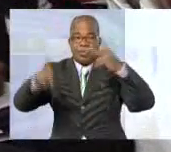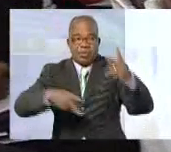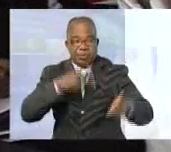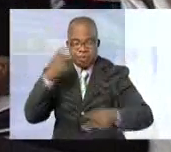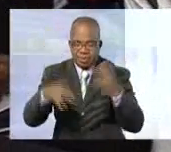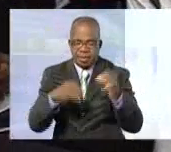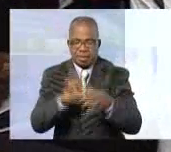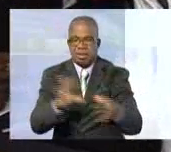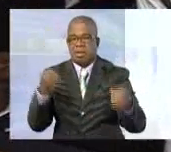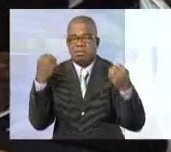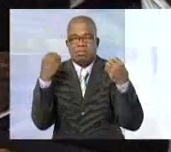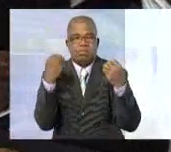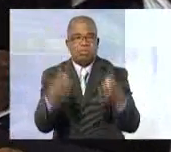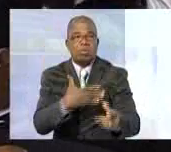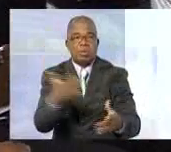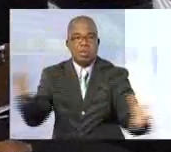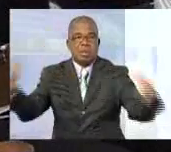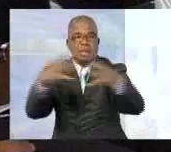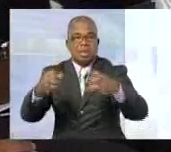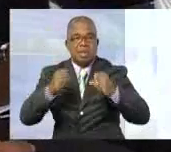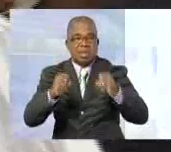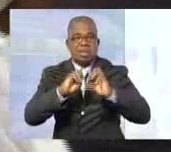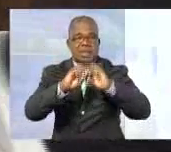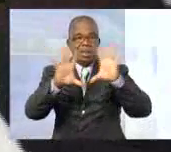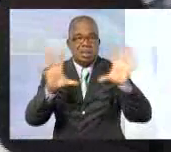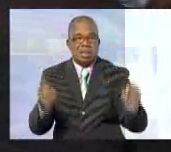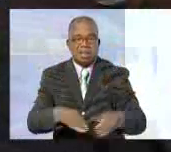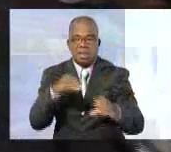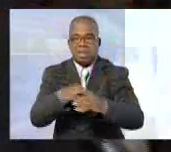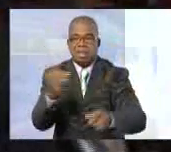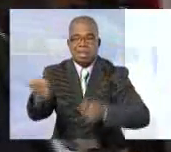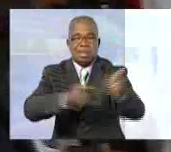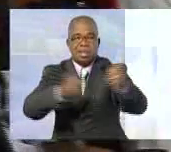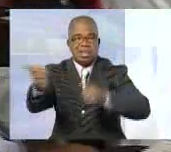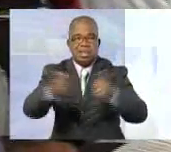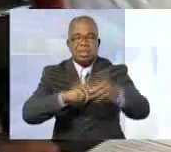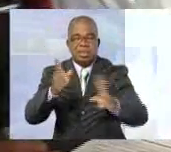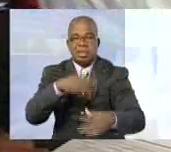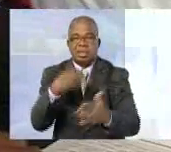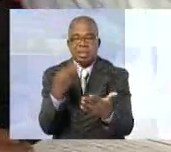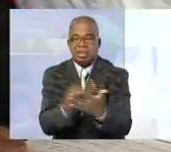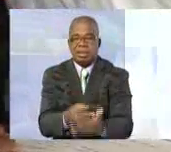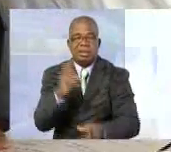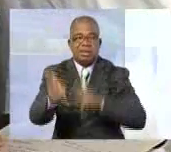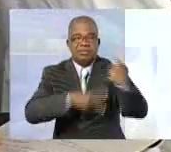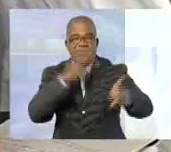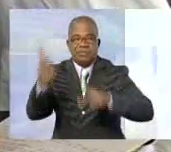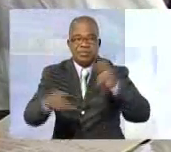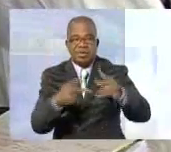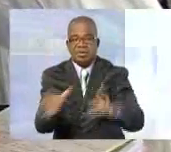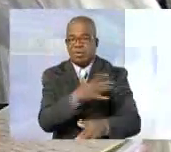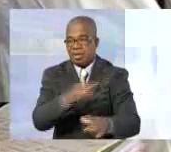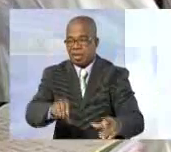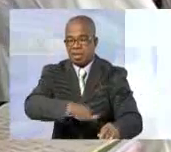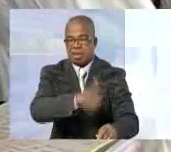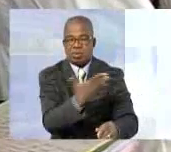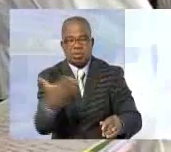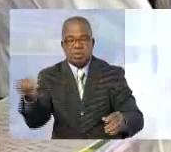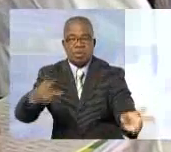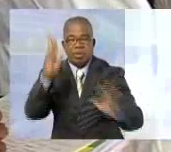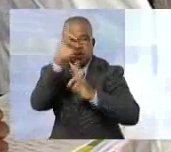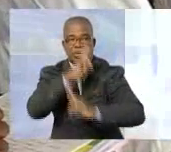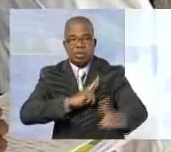dispositif communautaire, le renforcement de la transparence dans la gestion des finances publiques, l'optimisation de l'allocation des ressources, le respect